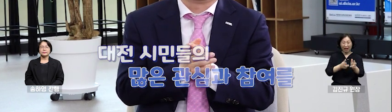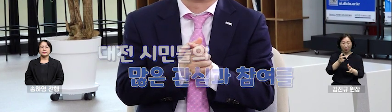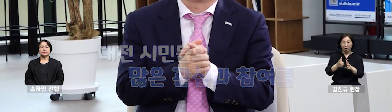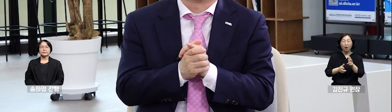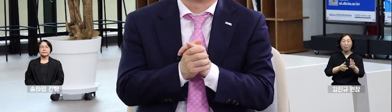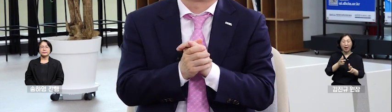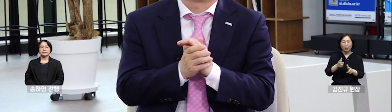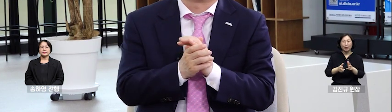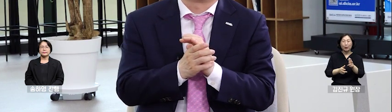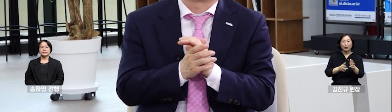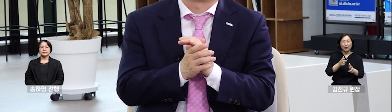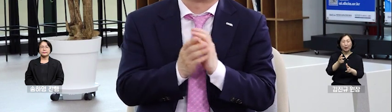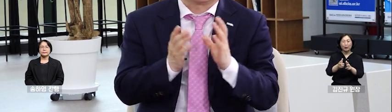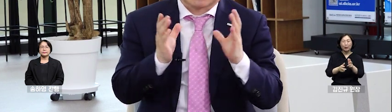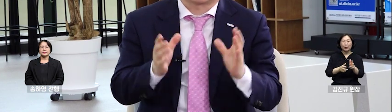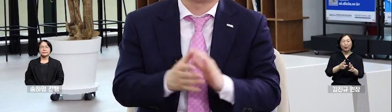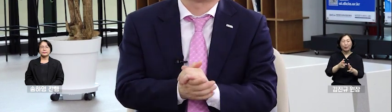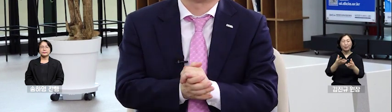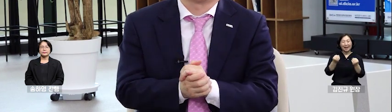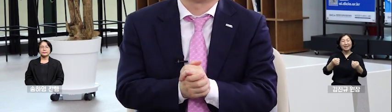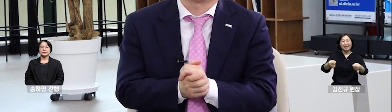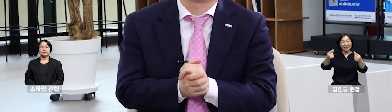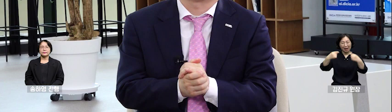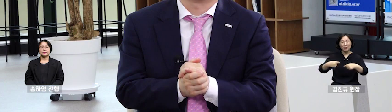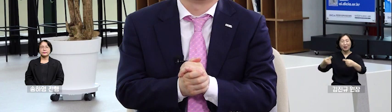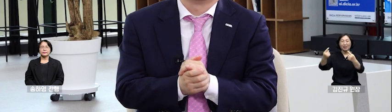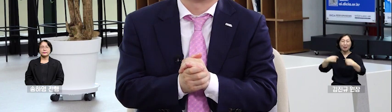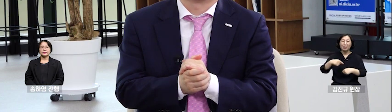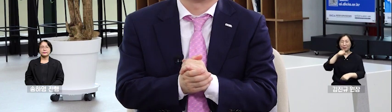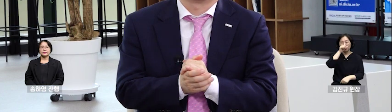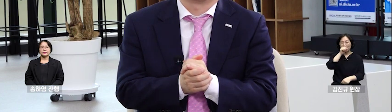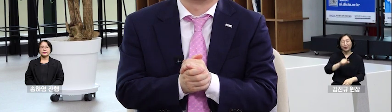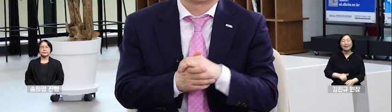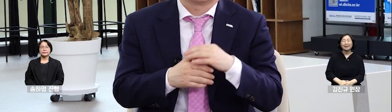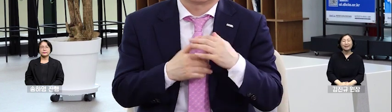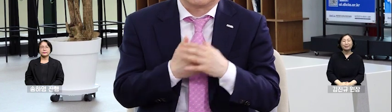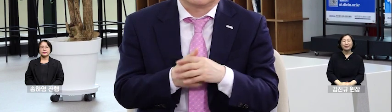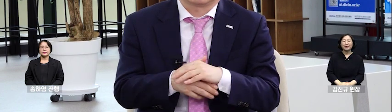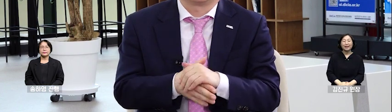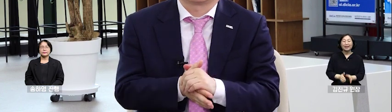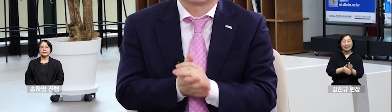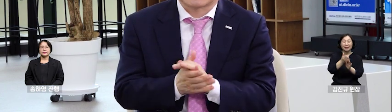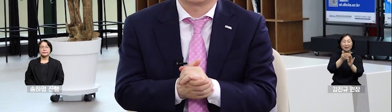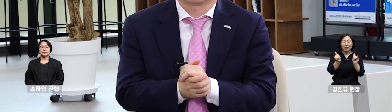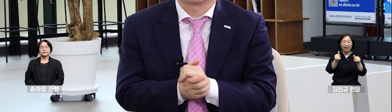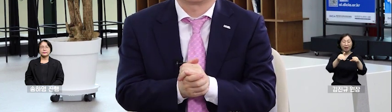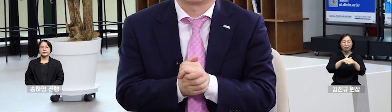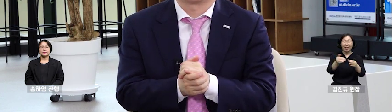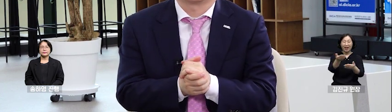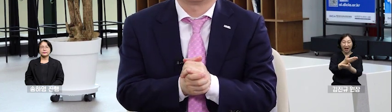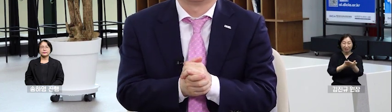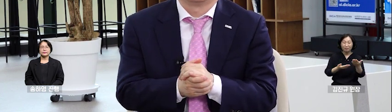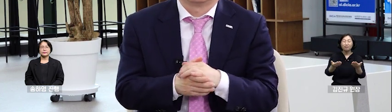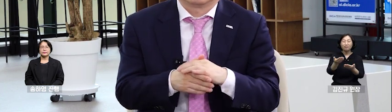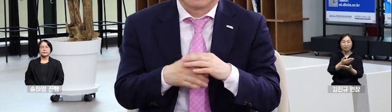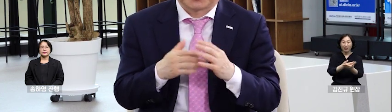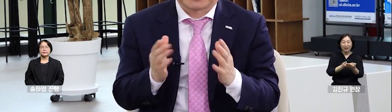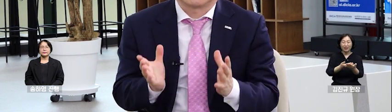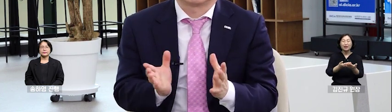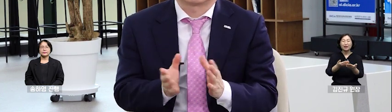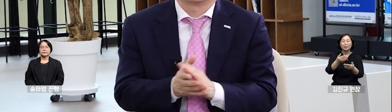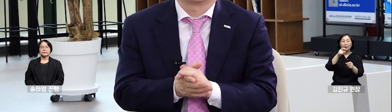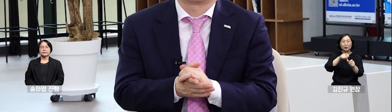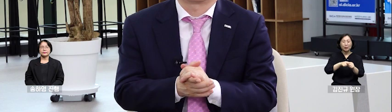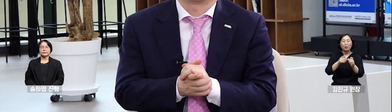뭐 좀 자매 해주셨으면 좋을것 같구요 또 저희가 시민들의 문화 향유의 라는 측면에서 어이